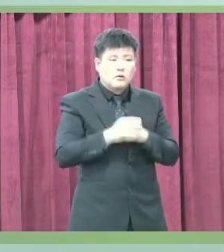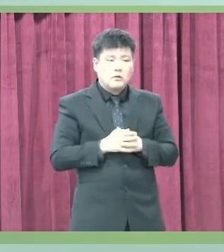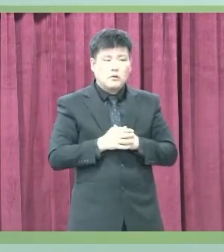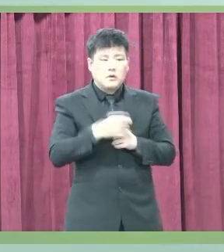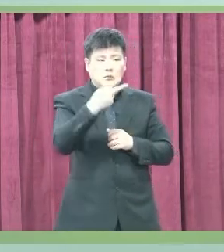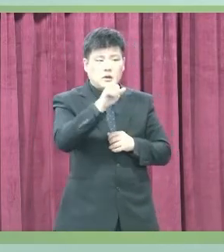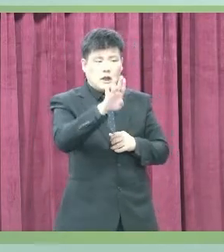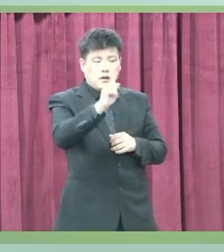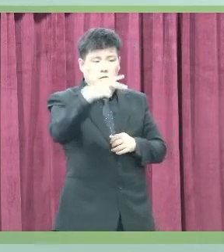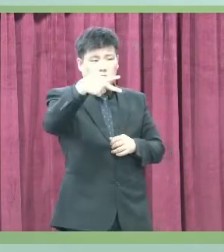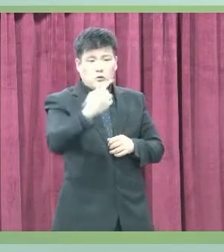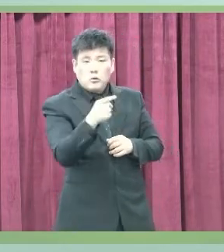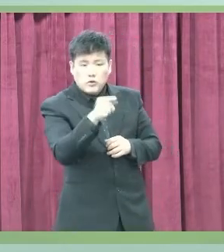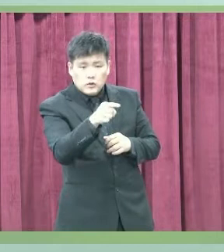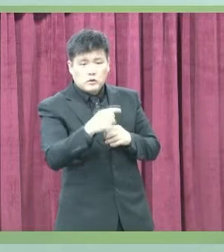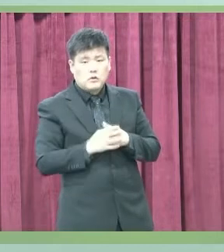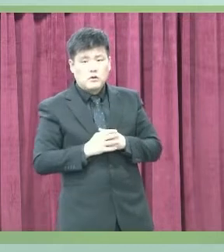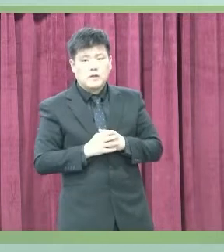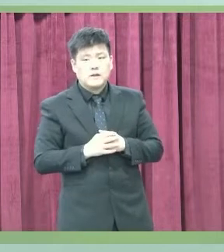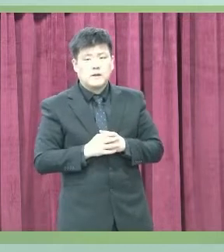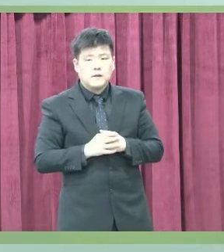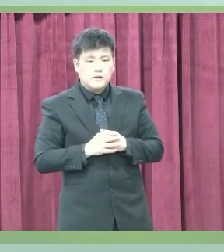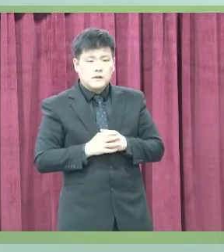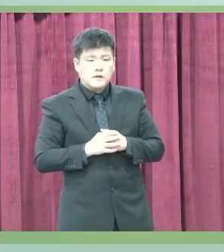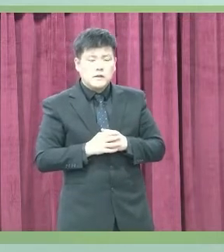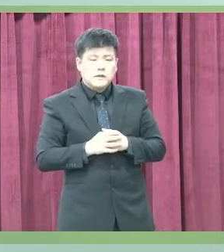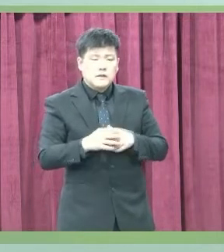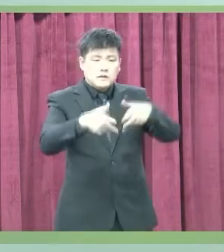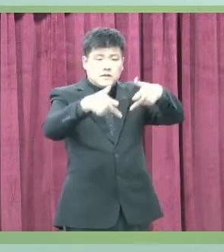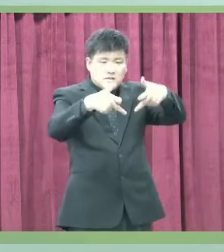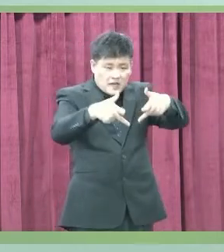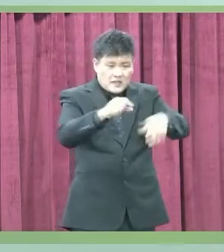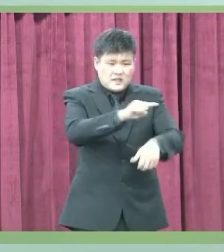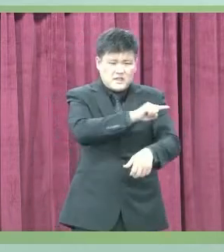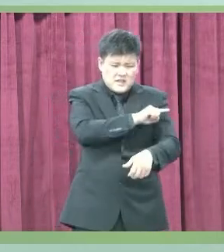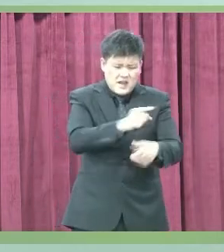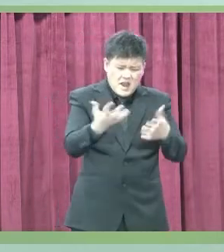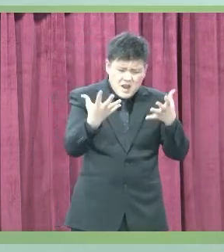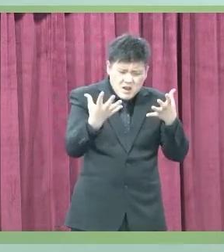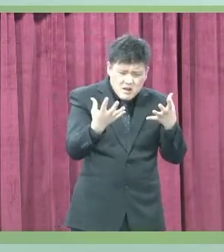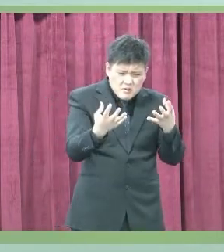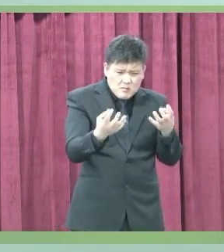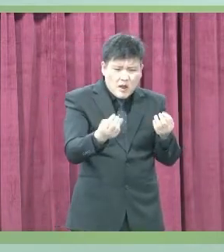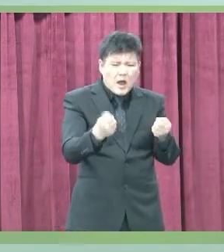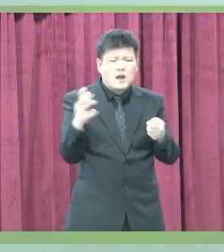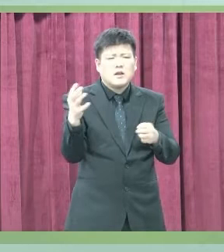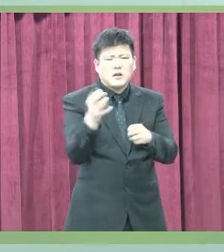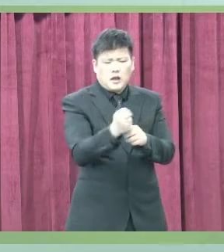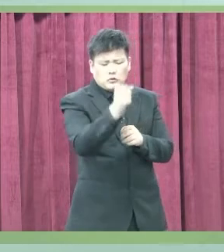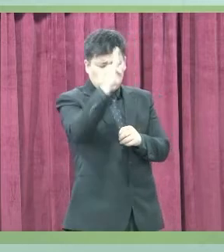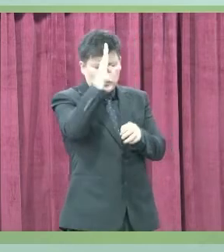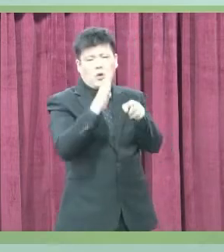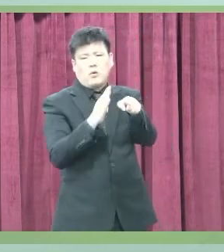환자 건수, 그러니까 진료 실 인원이 가장 많은 질환이에요. 그러니까 가장 많은 사람이 갖고 있는 질환이에요.